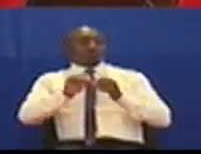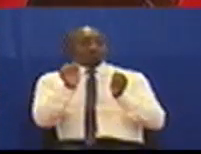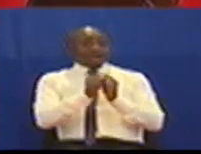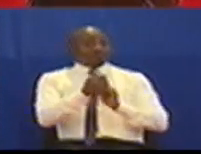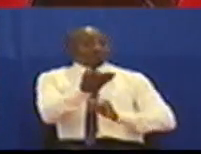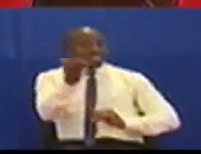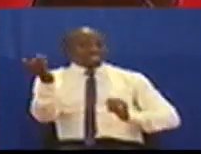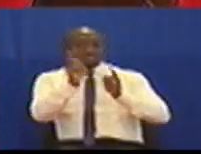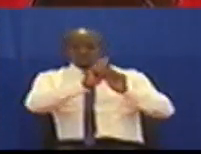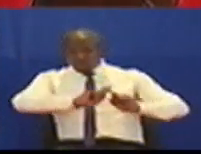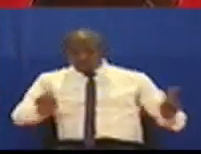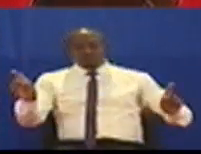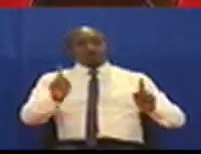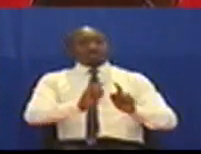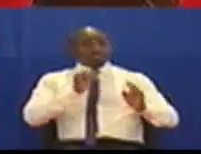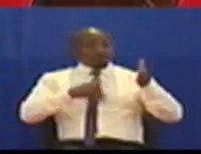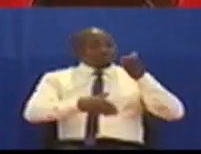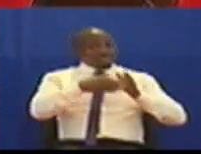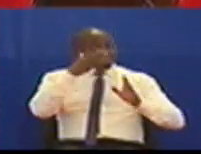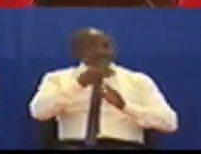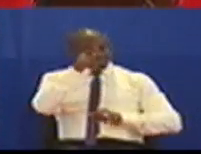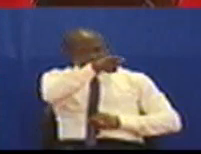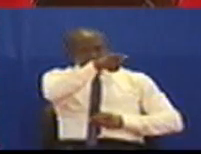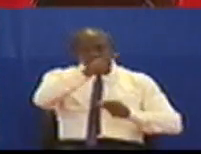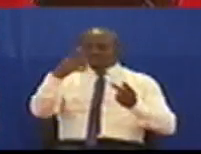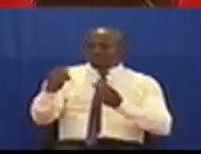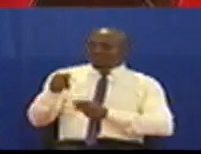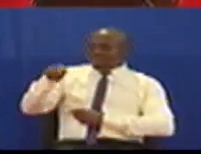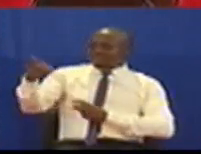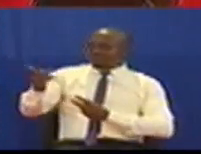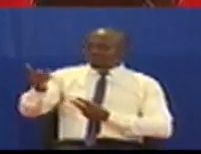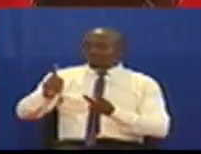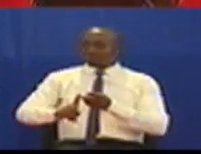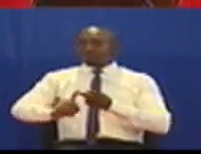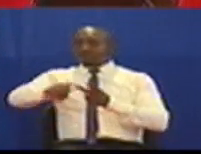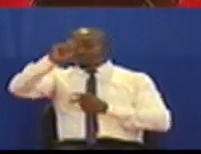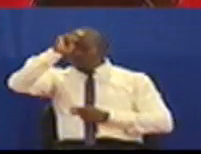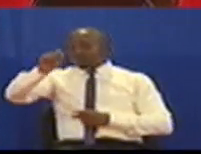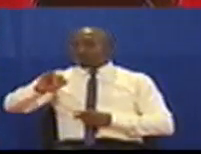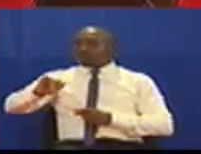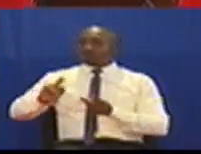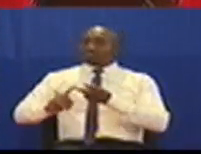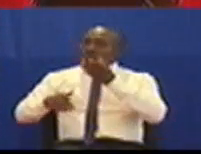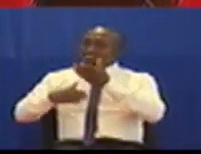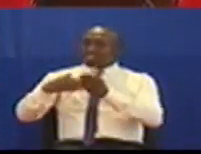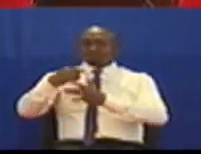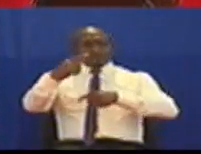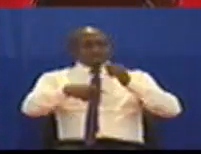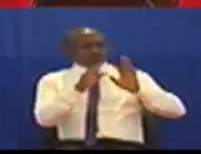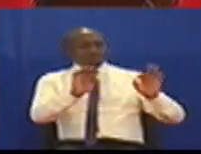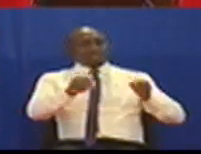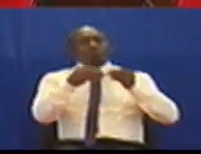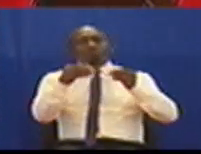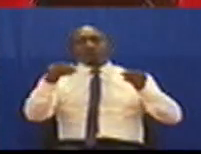mengine ambayo sio maslahi ya ule ujenzi. Na jambo lingine kwenye hizi fedha, Mheshimiwa Jafo, ujenzi unaendelea vizuri lakini unachelewa